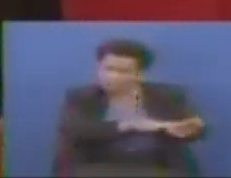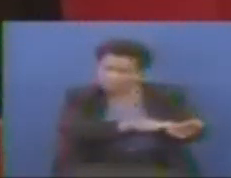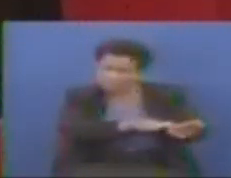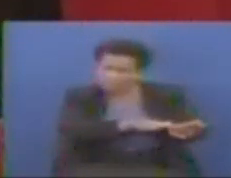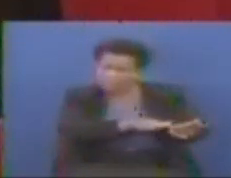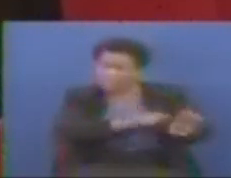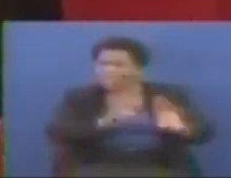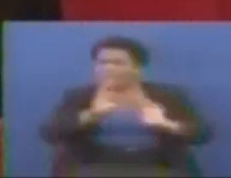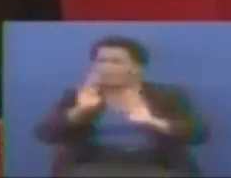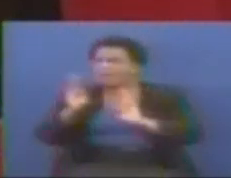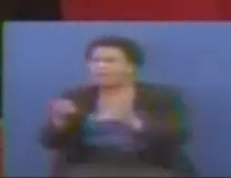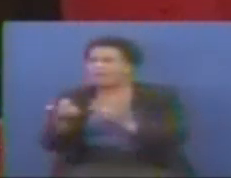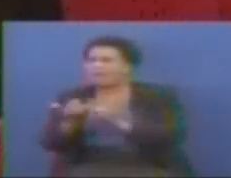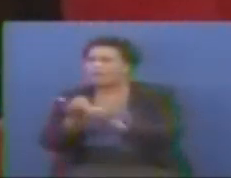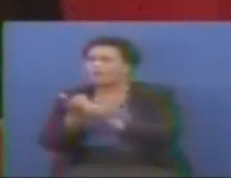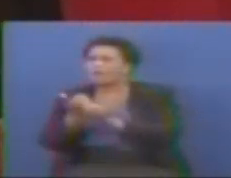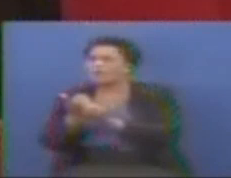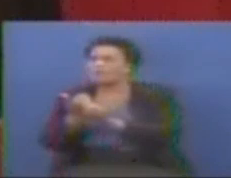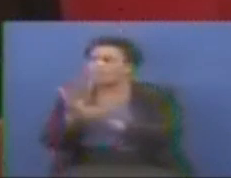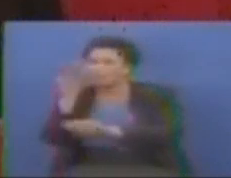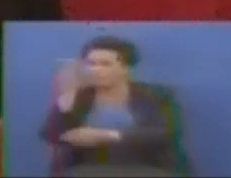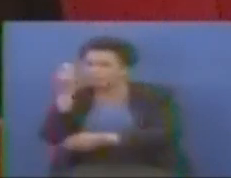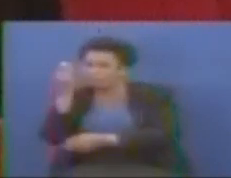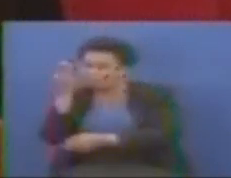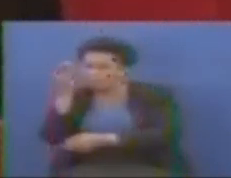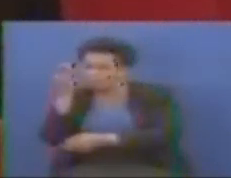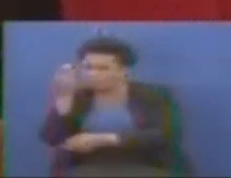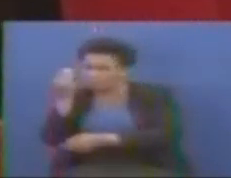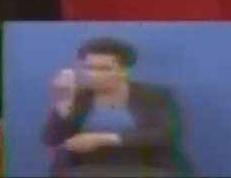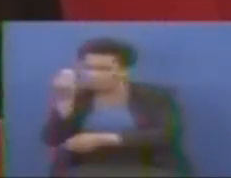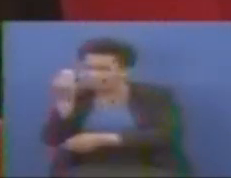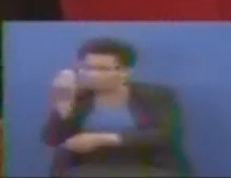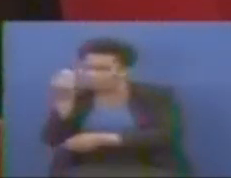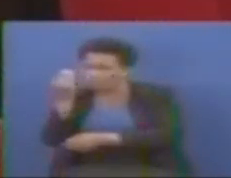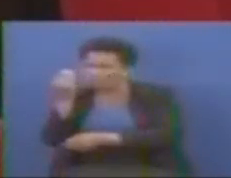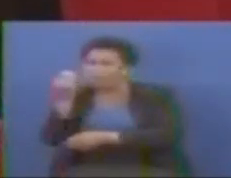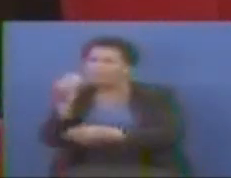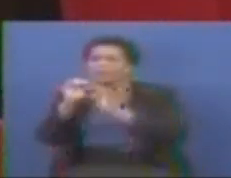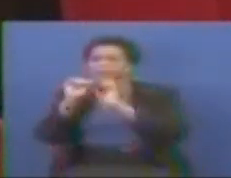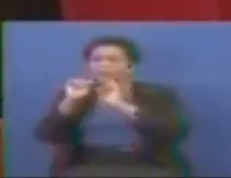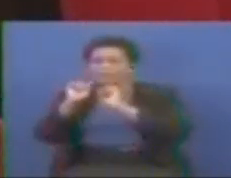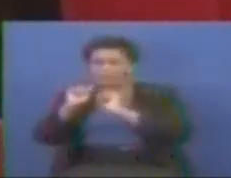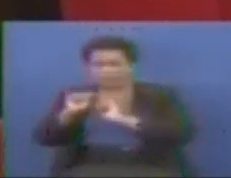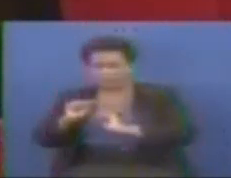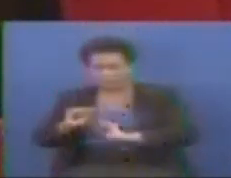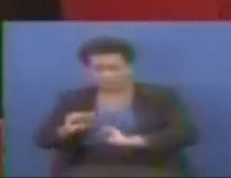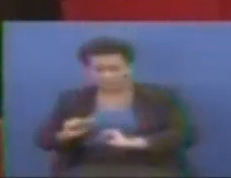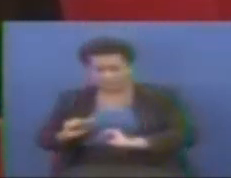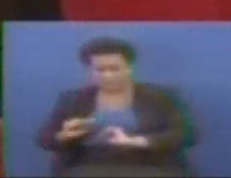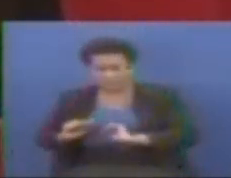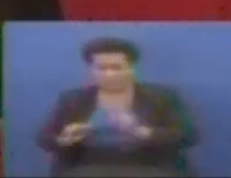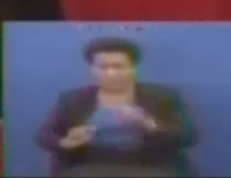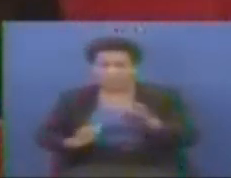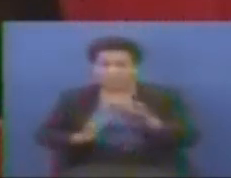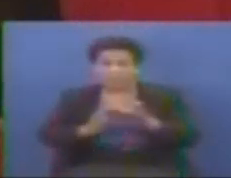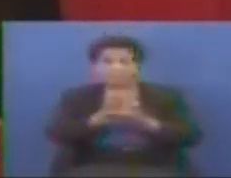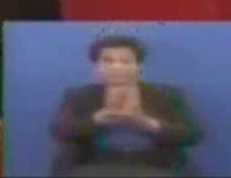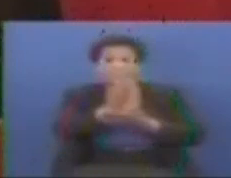nisizungumze hatua, kwa sababu hakuna ile tukio ambalo tumelipokea kuhusiana na tuhuma za askari polisi kuchapa viboko waendesha